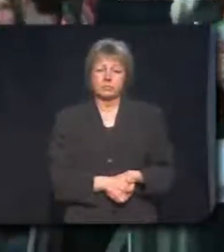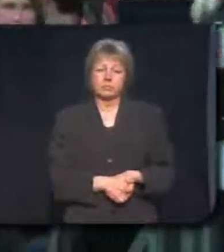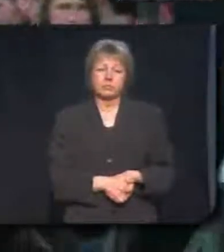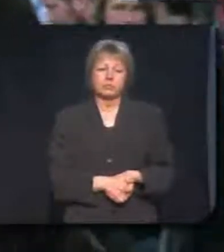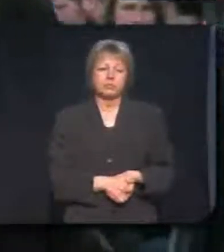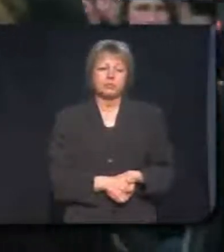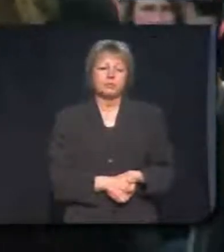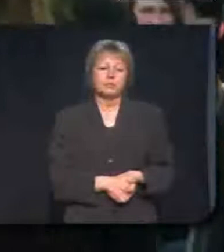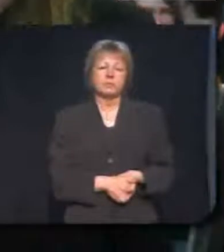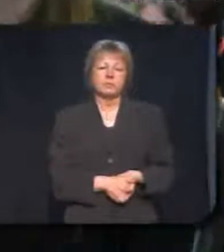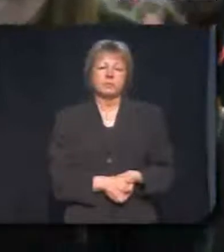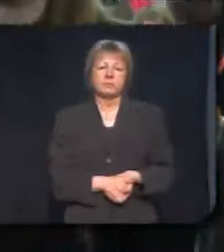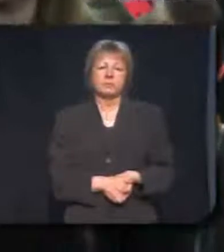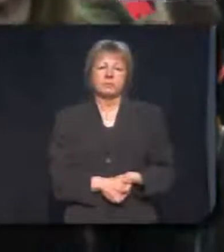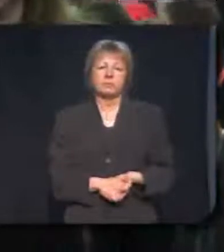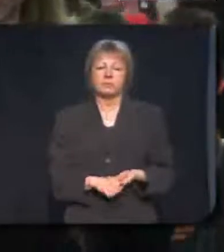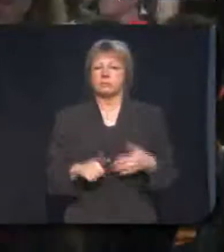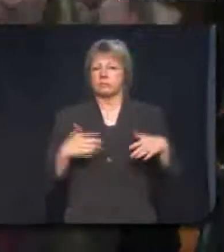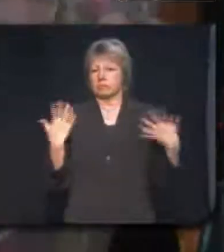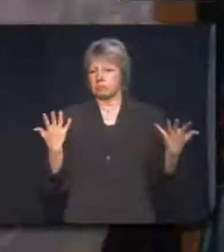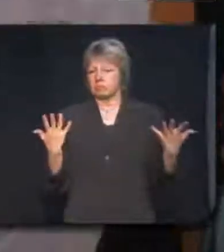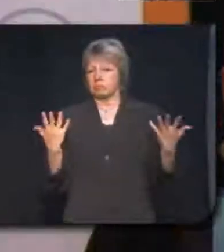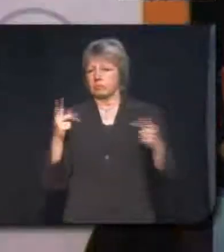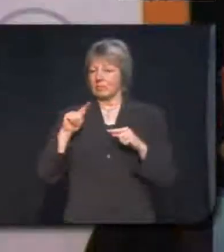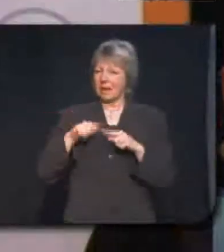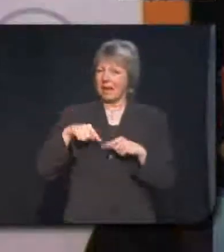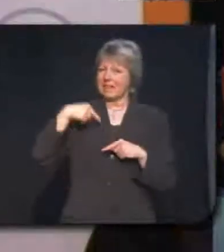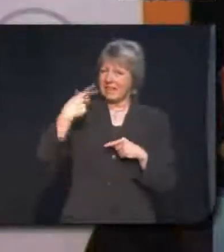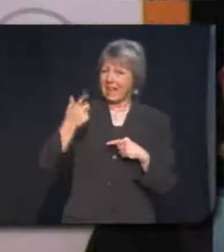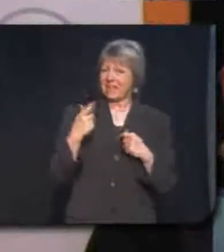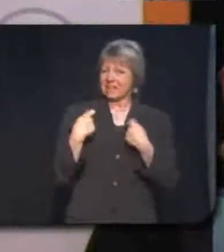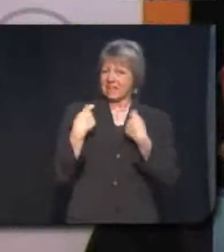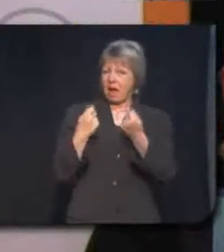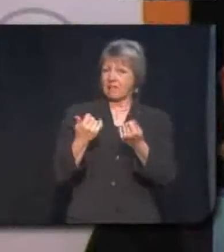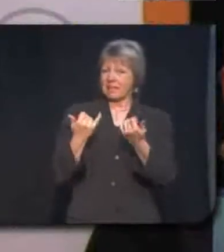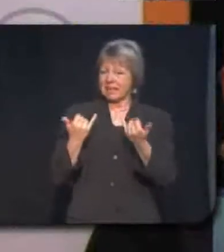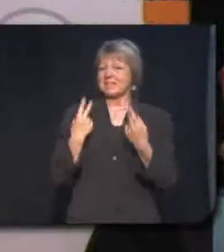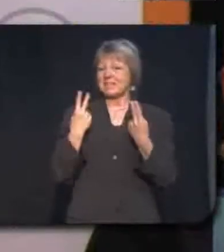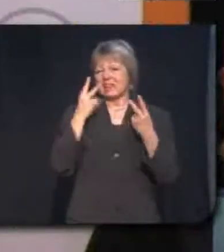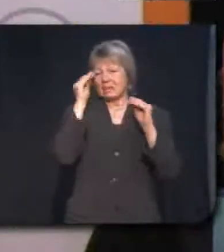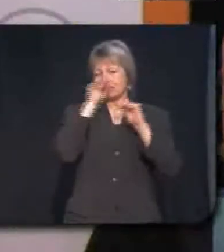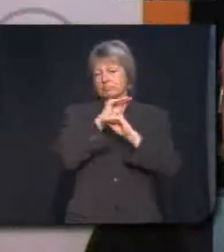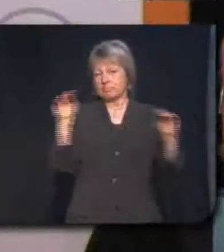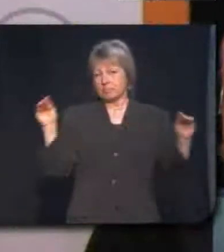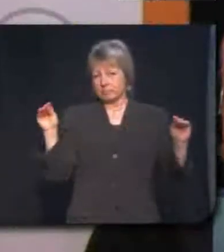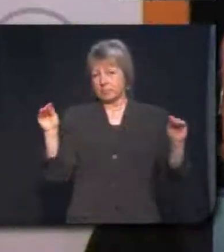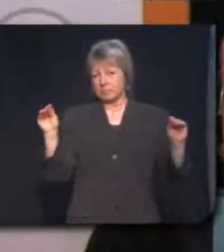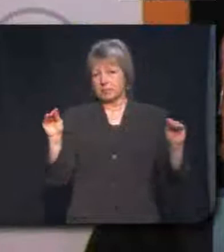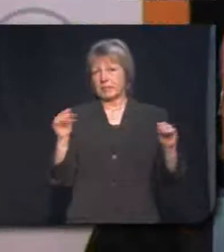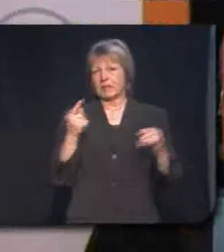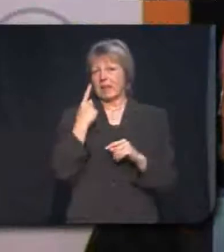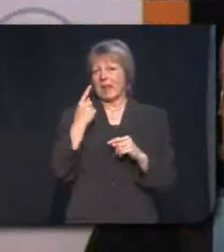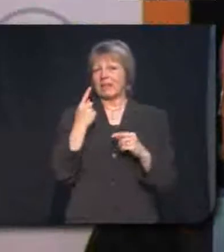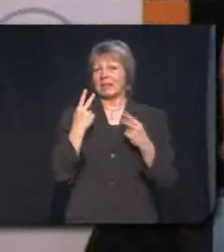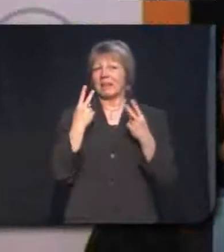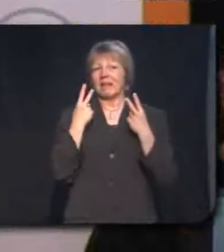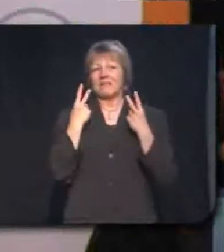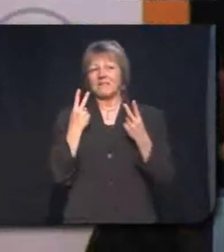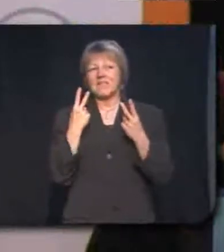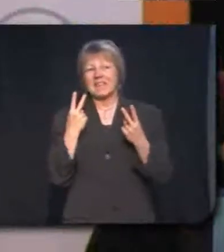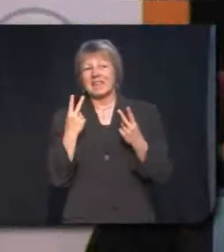ja hallo bevor wir zum nächsten Antrag kommen eine wichtige Durchsage es wurde wichtiges Eigentum von